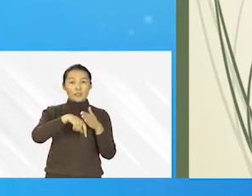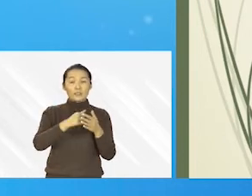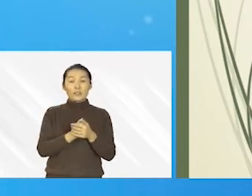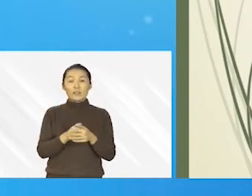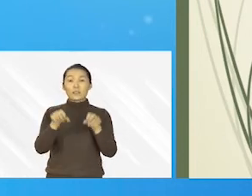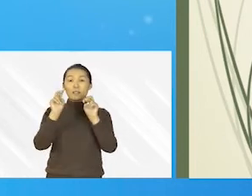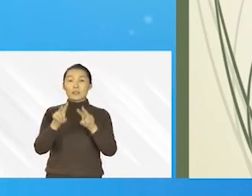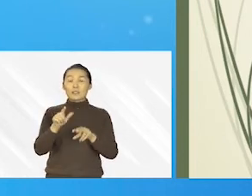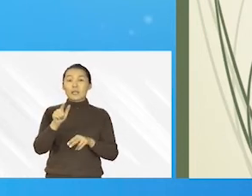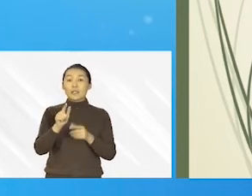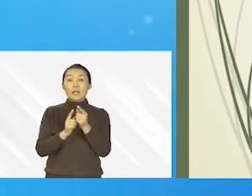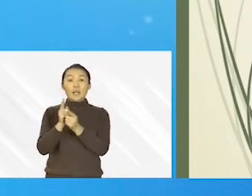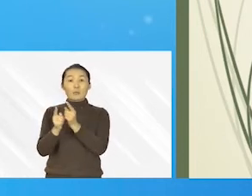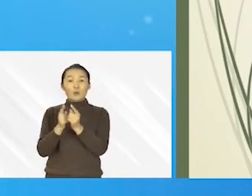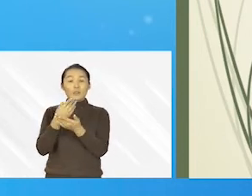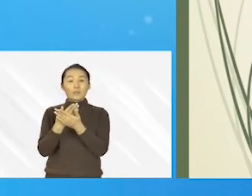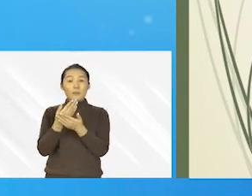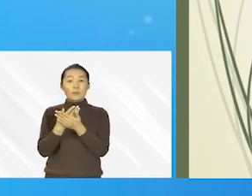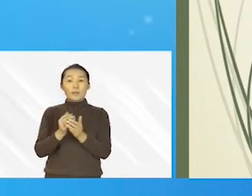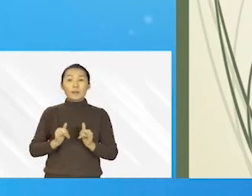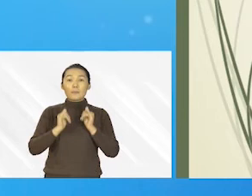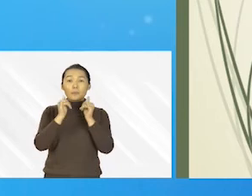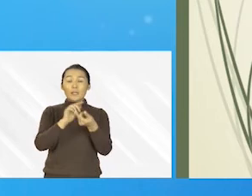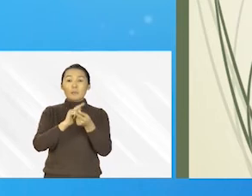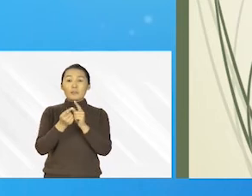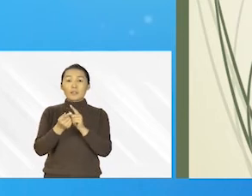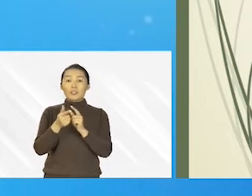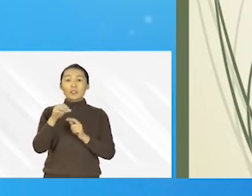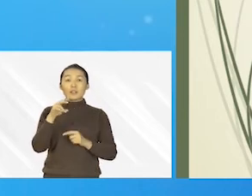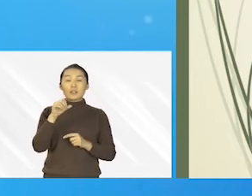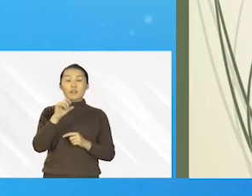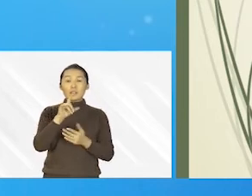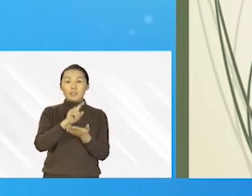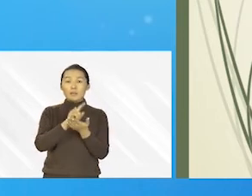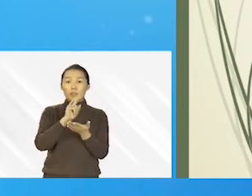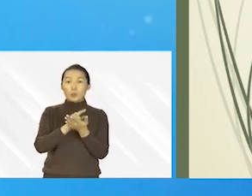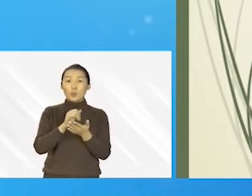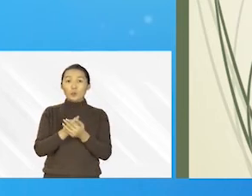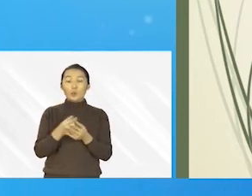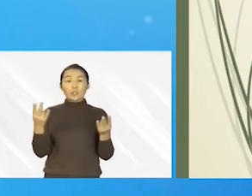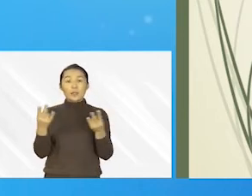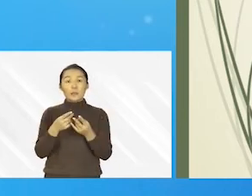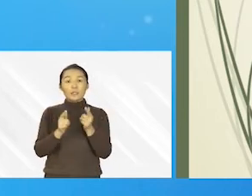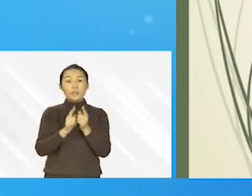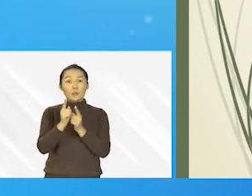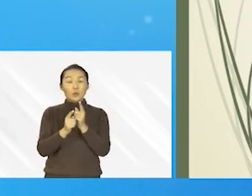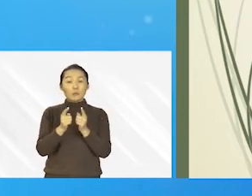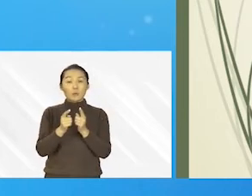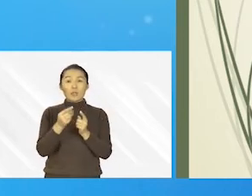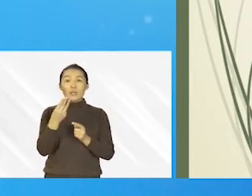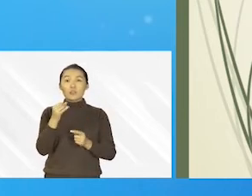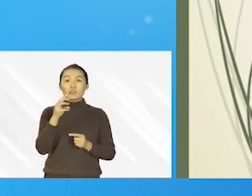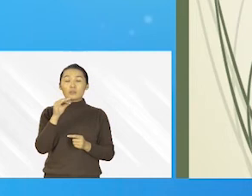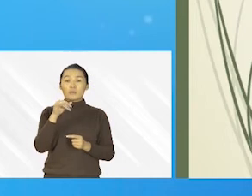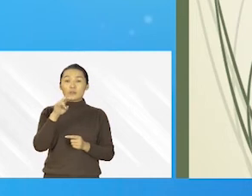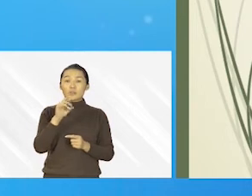специальных гормонов. Например, для превращения головастика в лягушку необходим гормон щитовидной